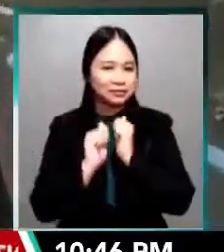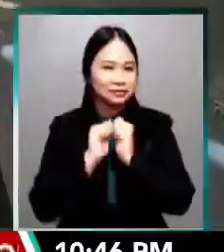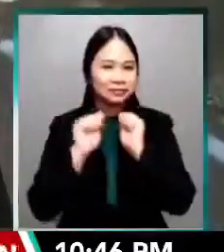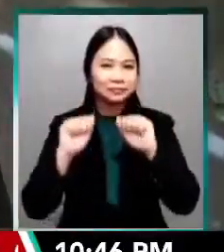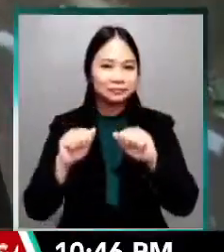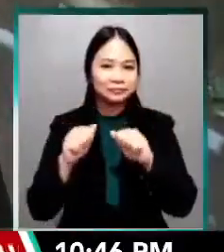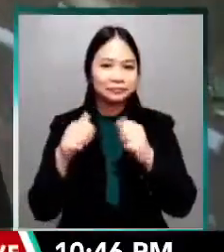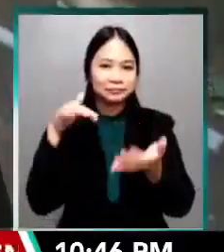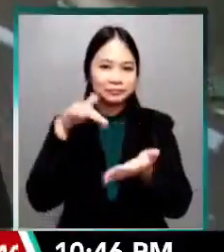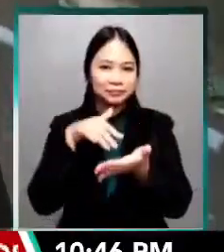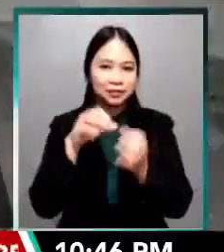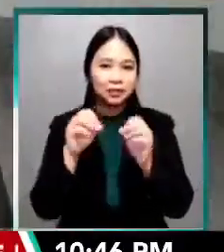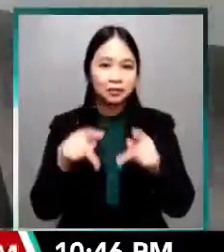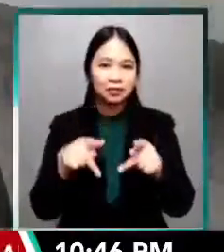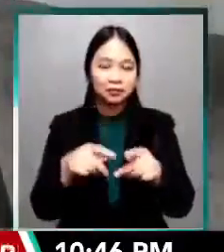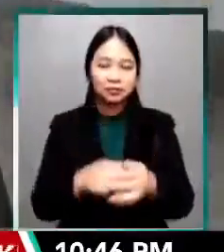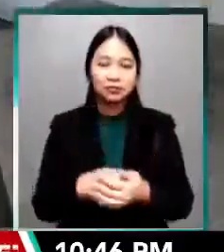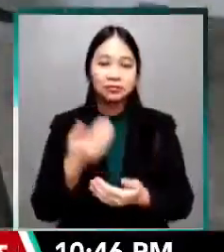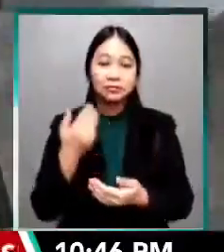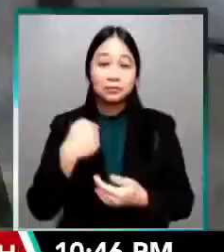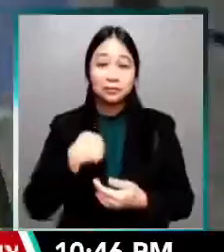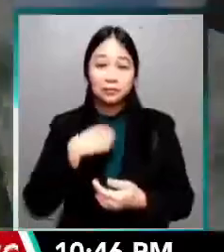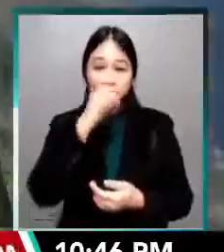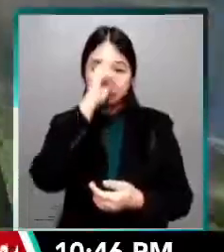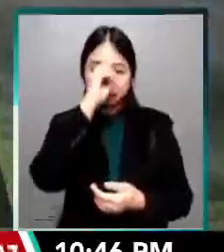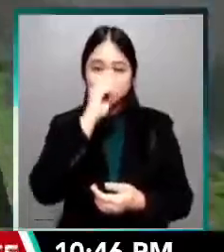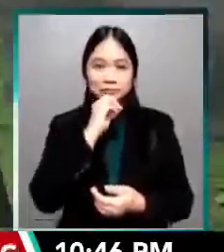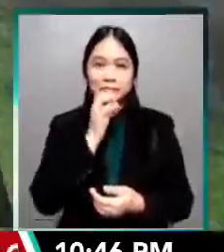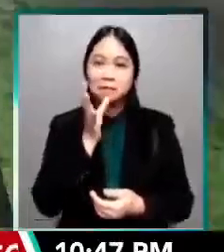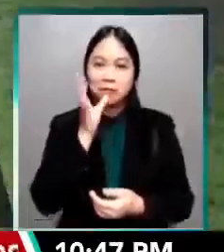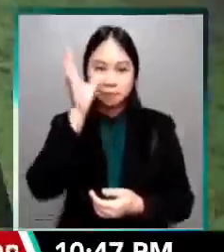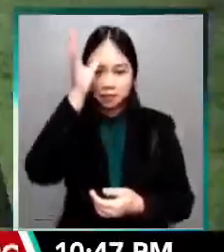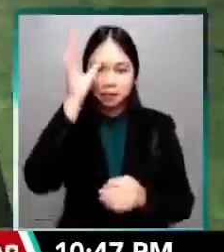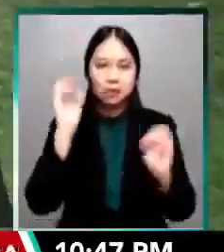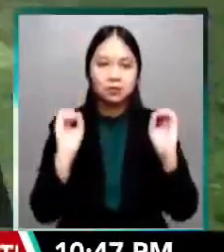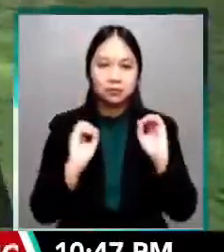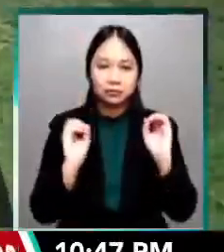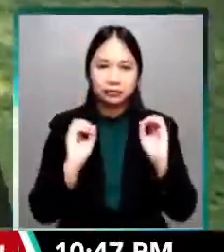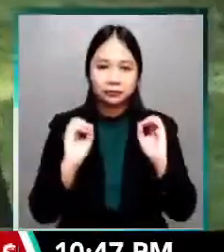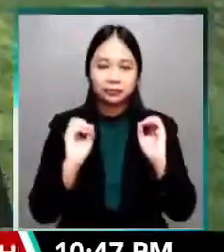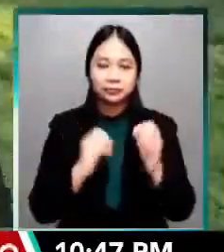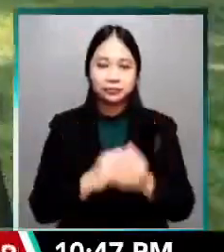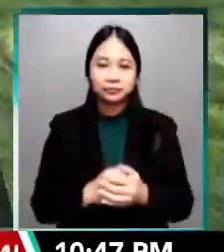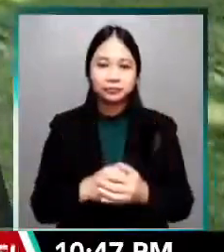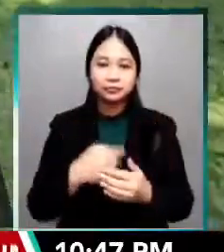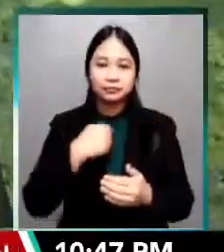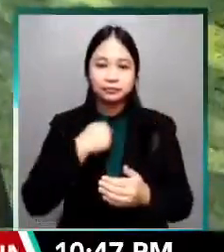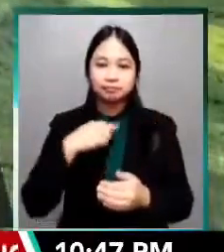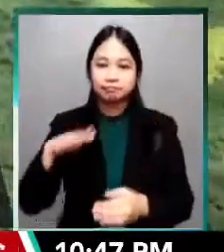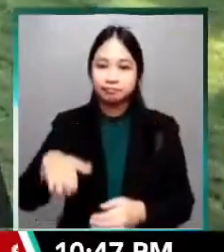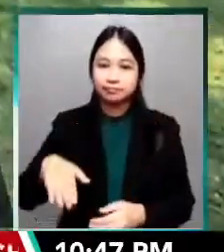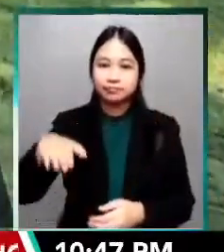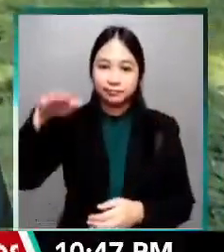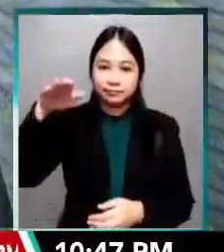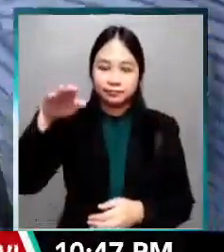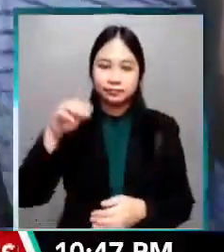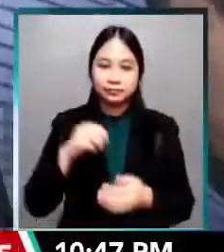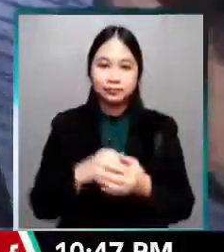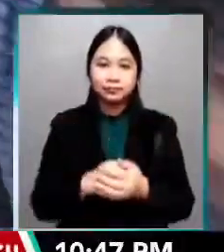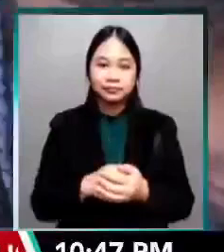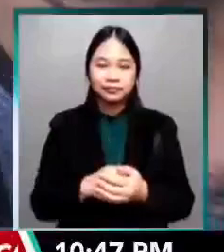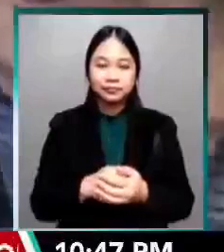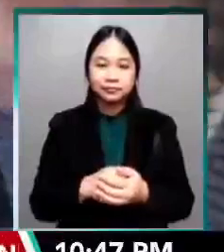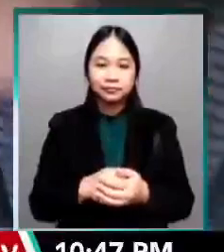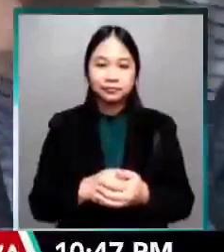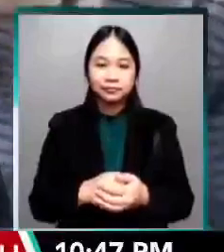na po akong mga magulang. Tapos sa halay-hay po ako lumaki, may nagpupuk po sa akin doon